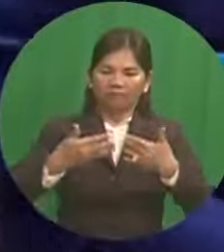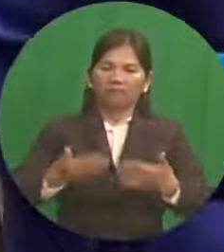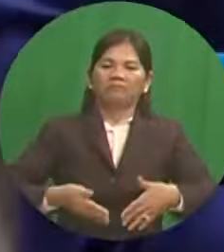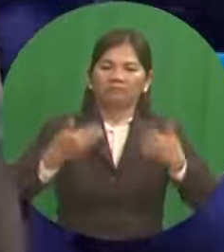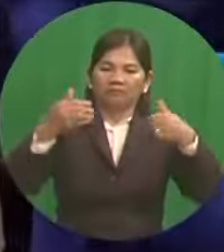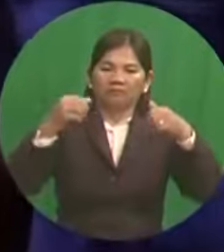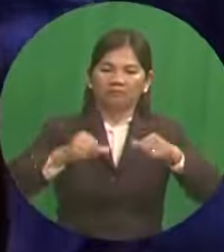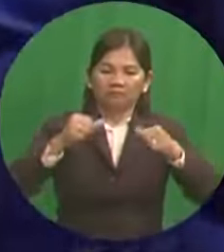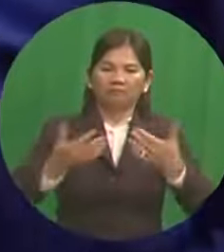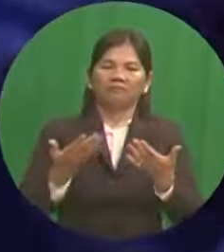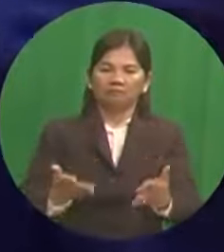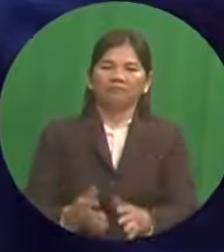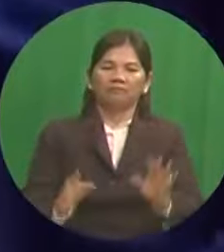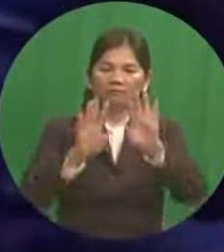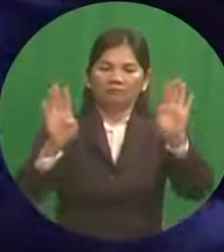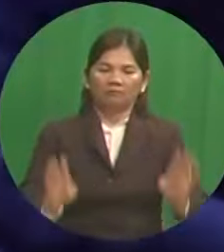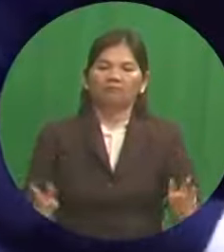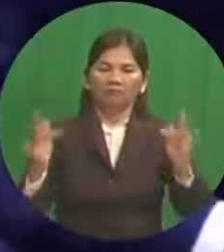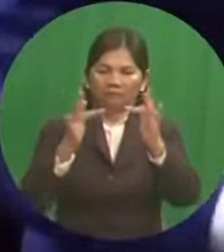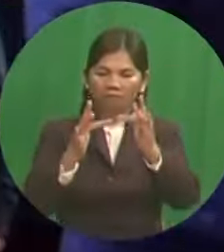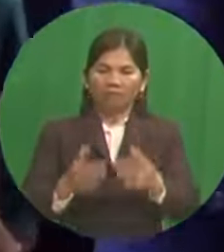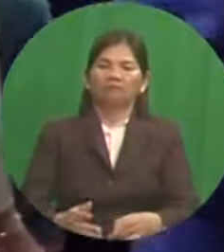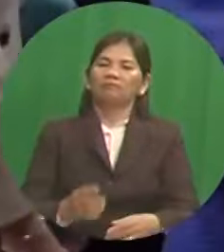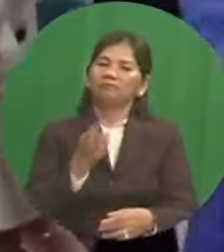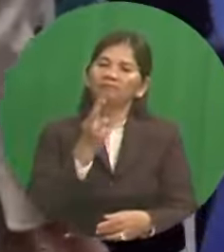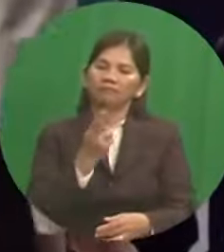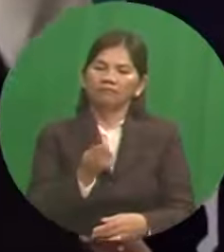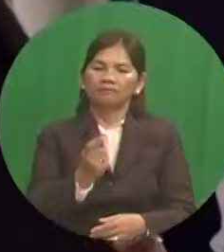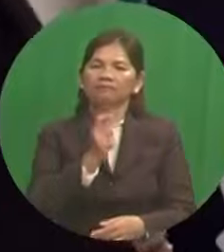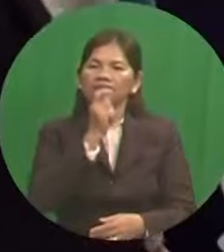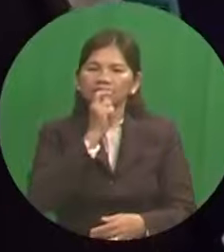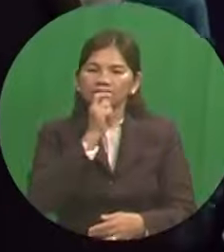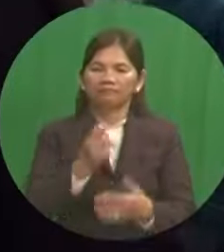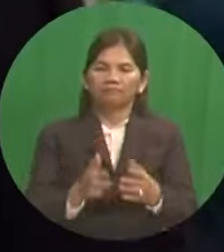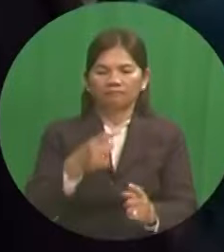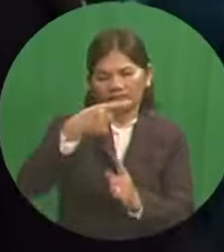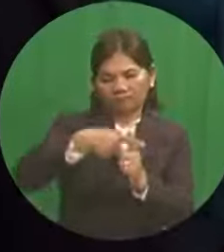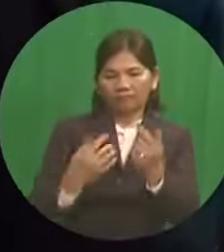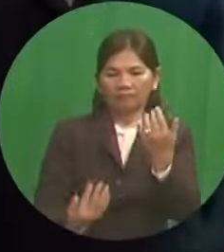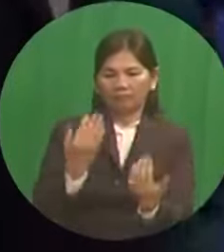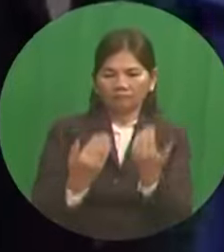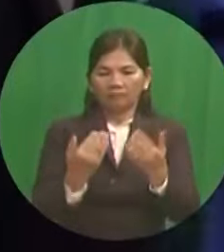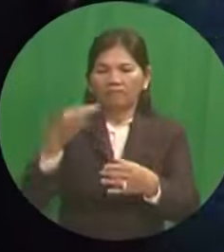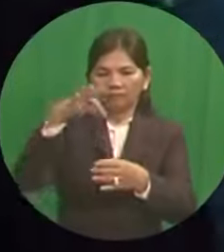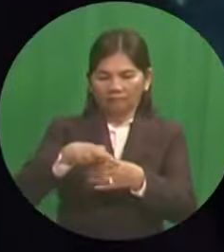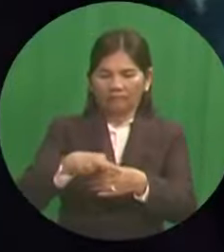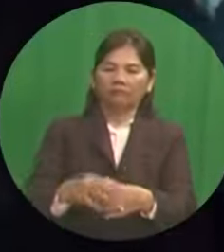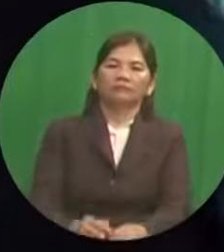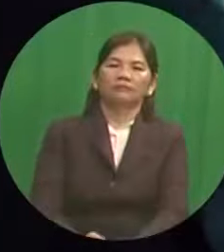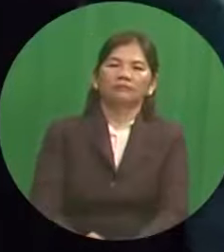ជាពិសេសគឺតាមរយៈវេទិកាអនឡាញដូចជា TikTok និងបានគ្រប់គ្រងការស្ទង់មតិមុនការបោះឆ្នោតទាំងអស់